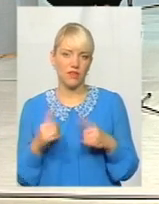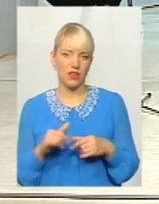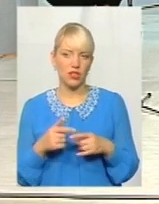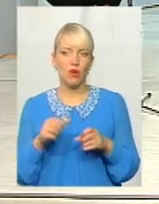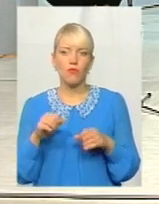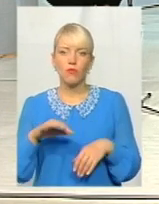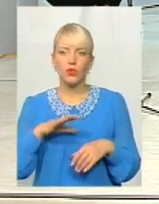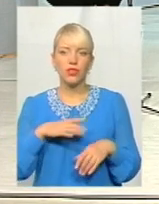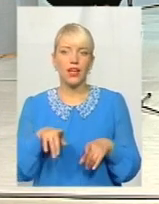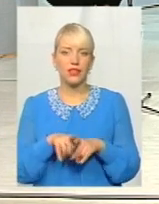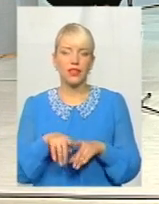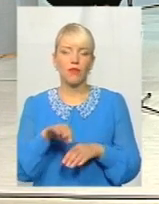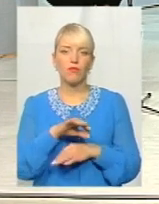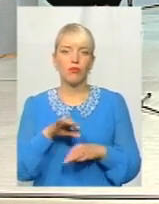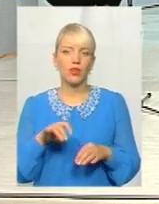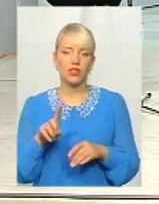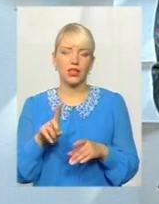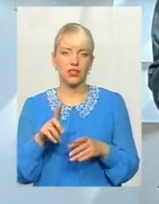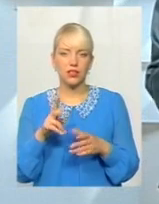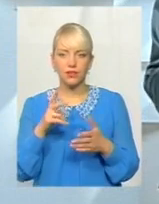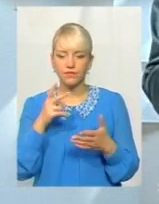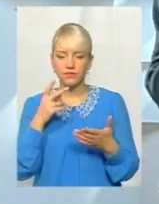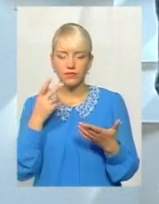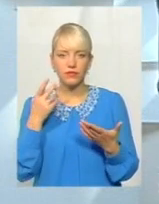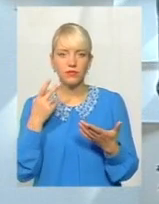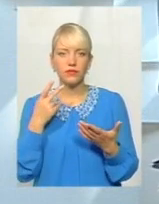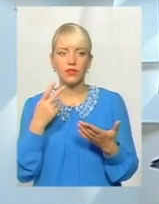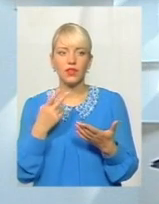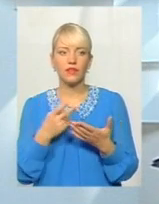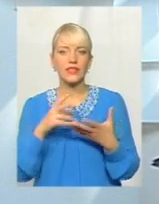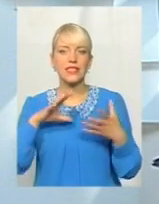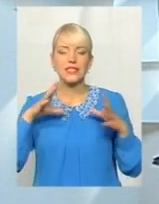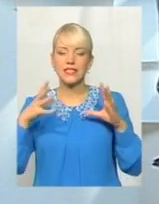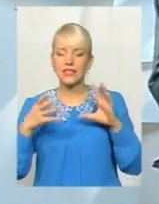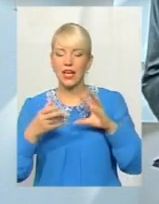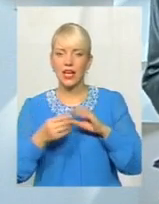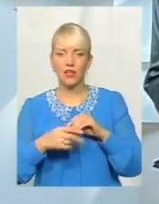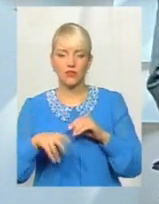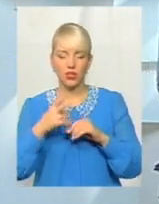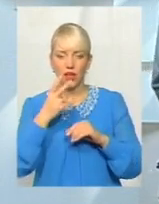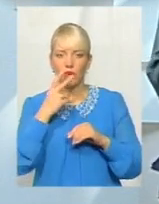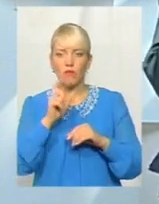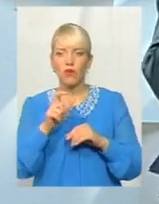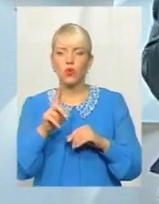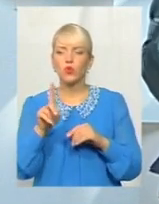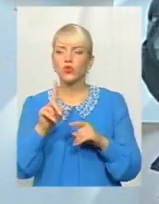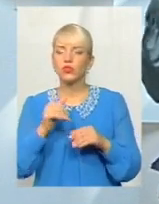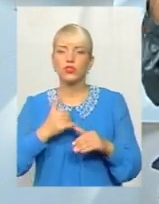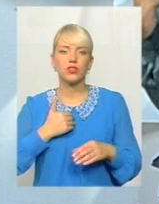які ну, от, дуже вибивалися з отого всього загалу. Люди хотіли зробити щось